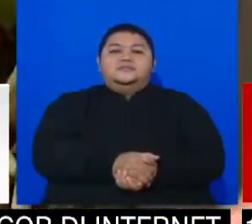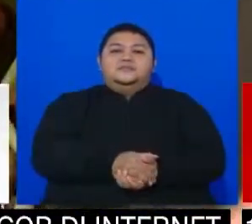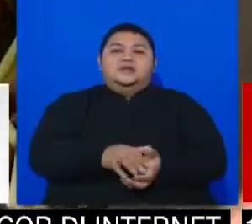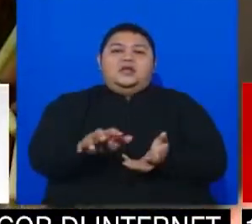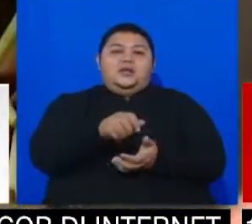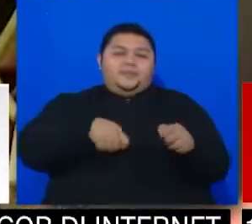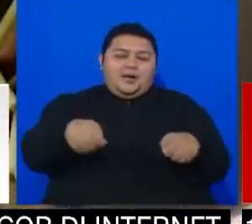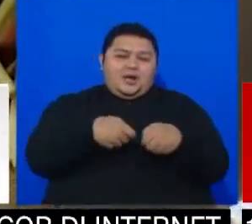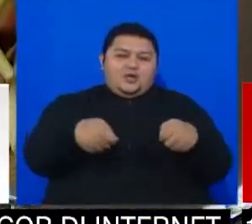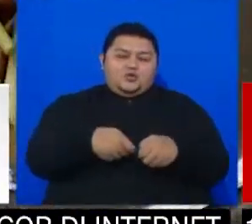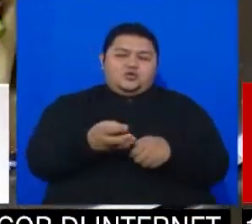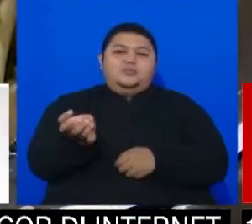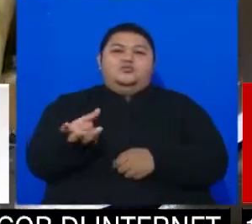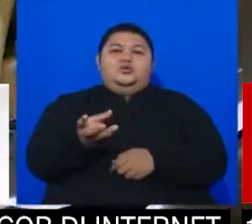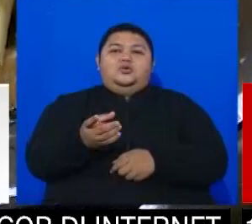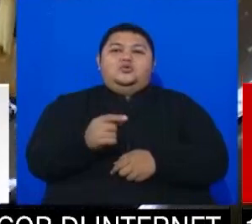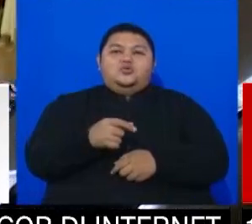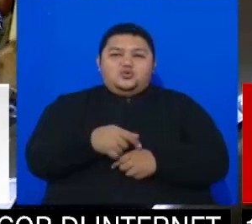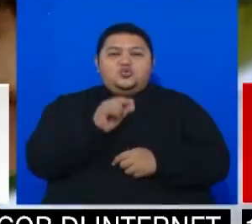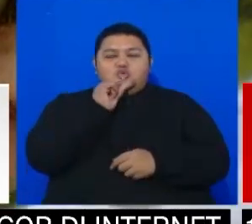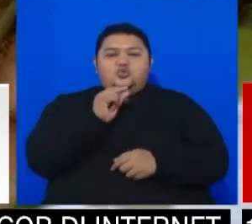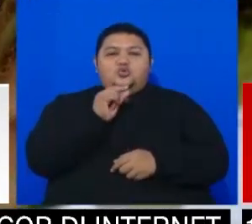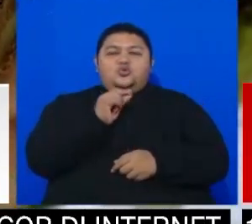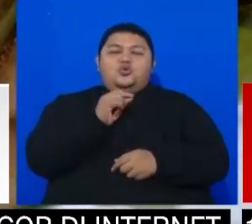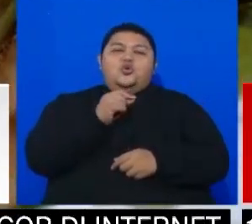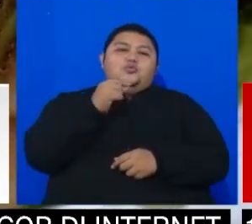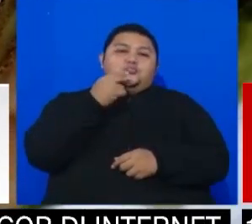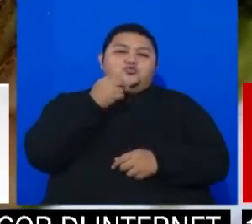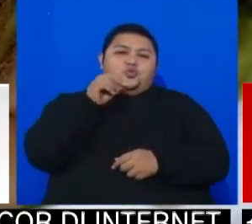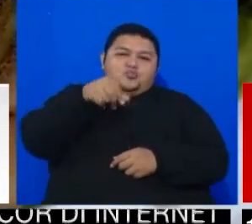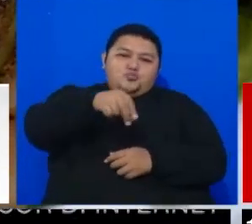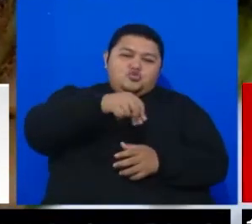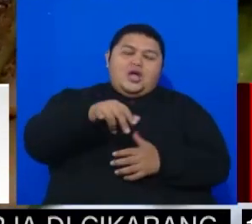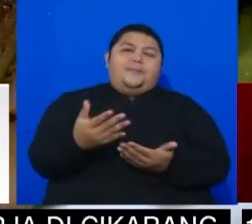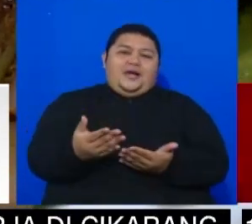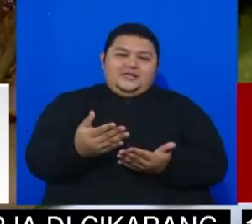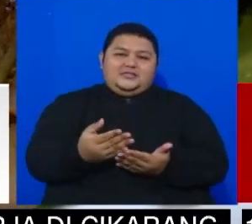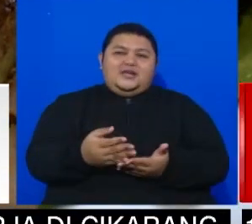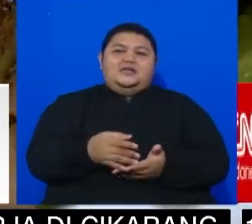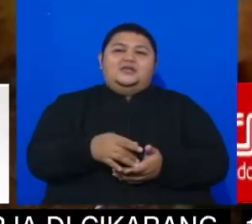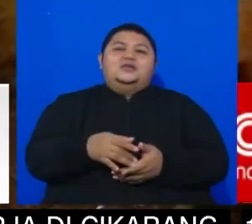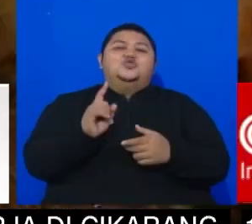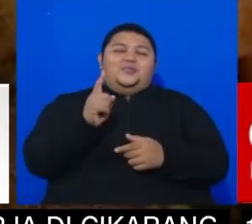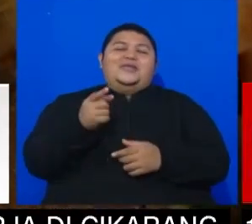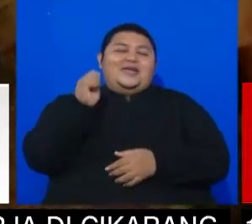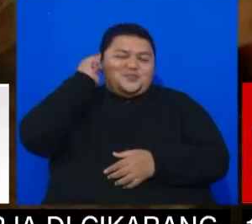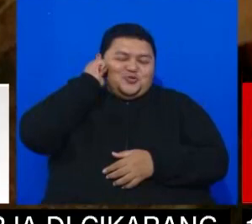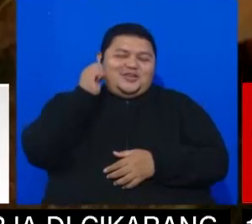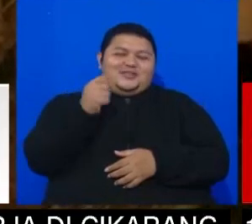cukup sulit. Tapi urusan bumbu, ibunya saja deh. Kalau saya, nanti jadi keasinan atau terlalu manis.